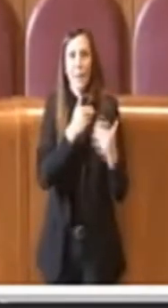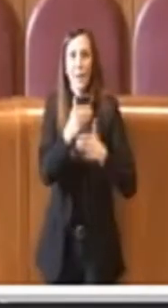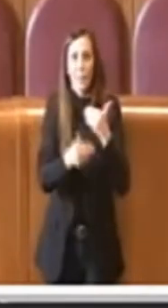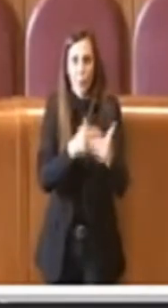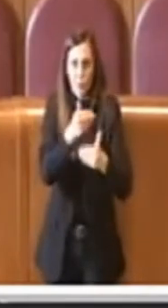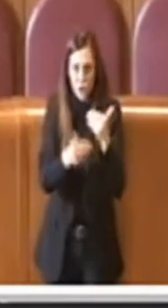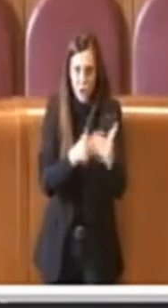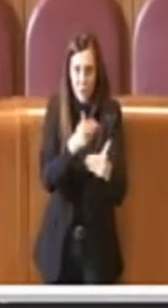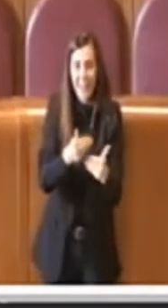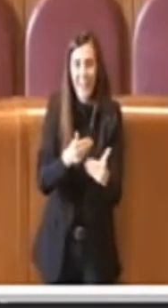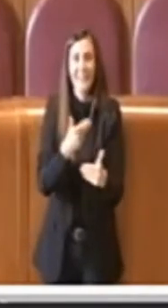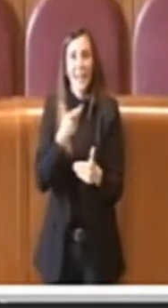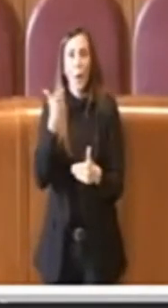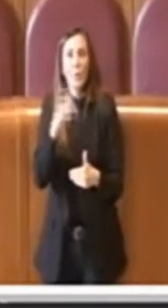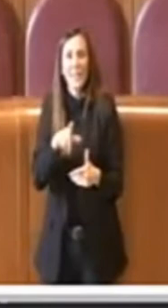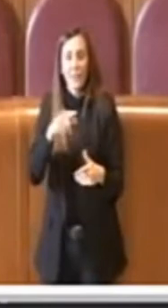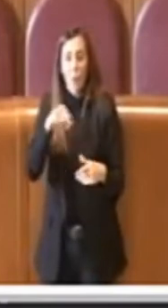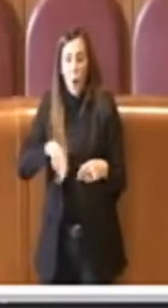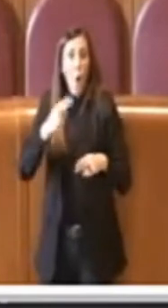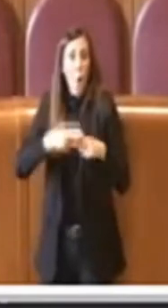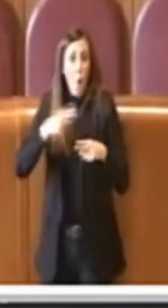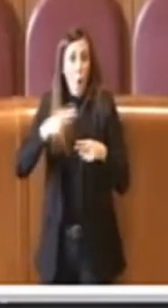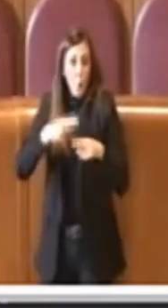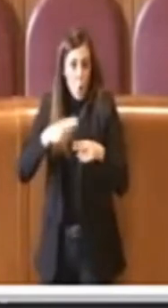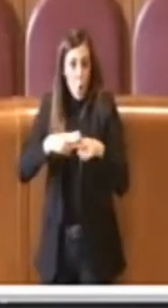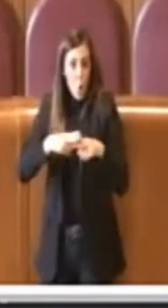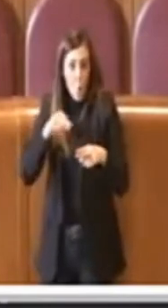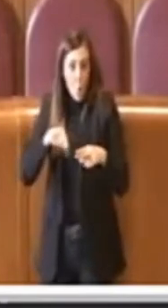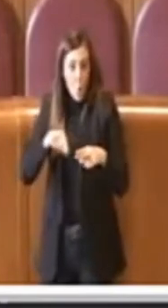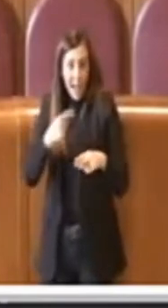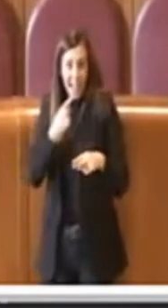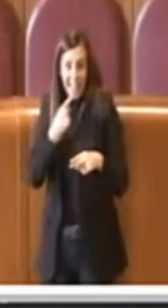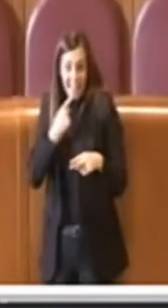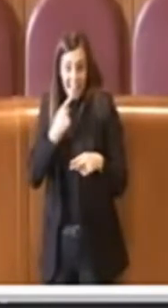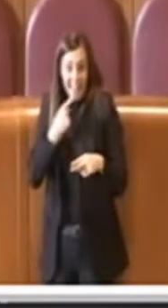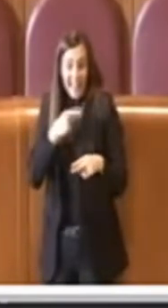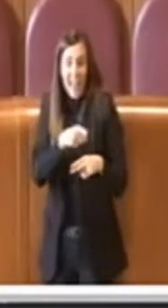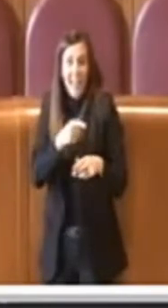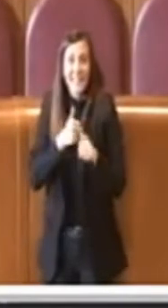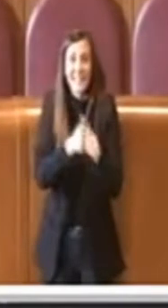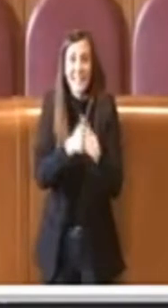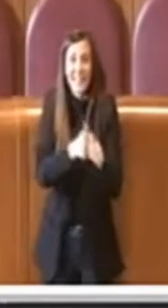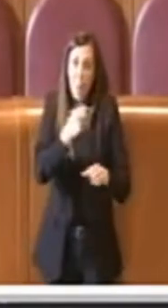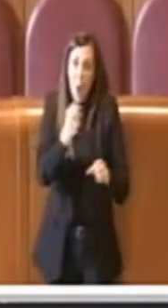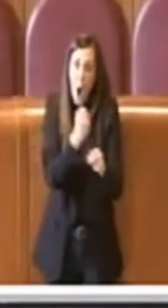una mano i dirigenti che possono portare avanti queste opere, ne servono sicuramente altri. Grazie Presidente.